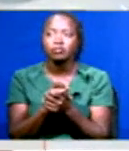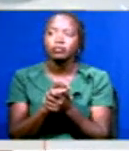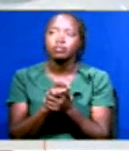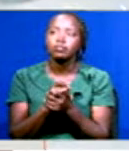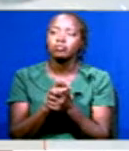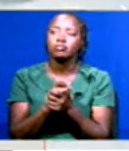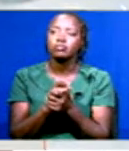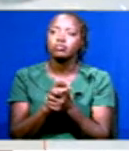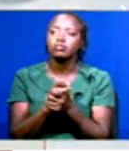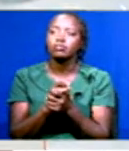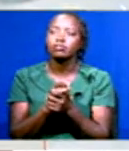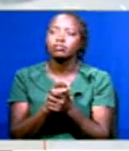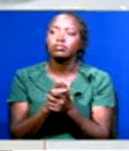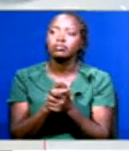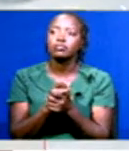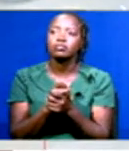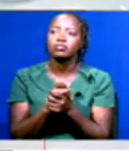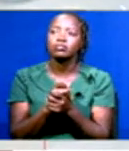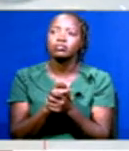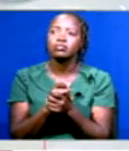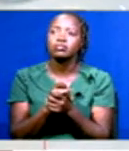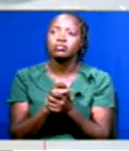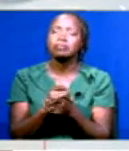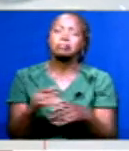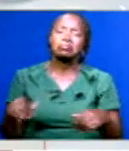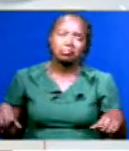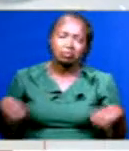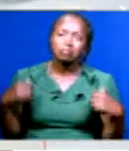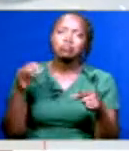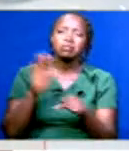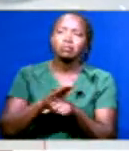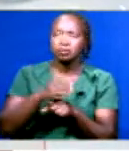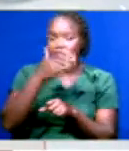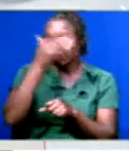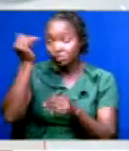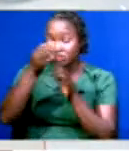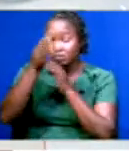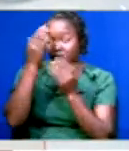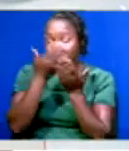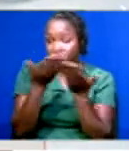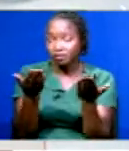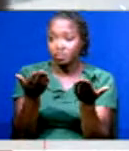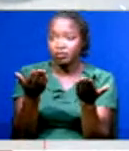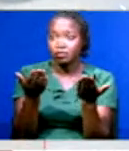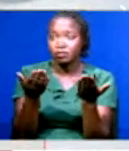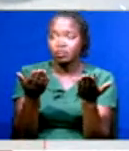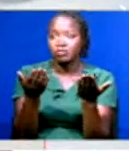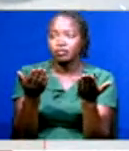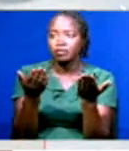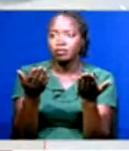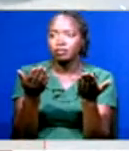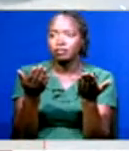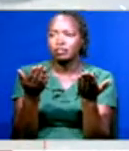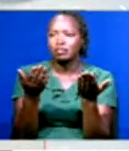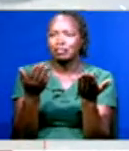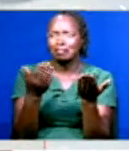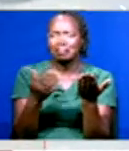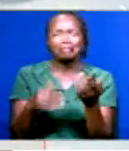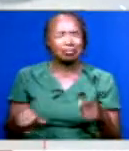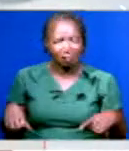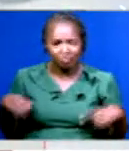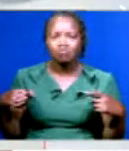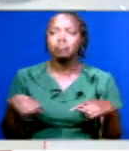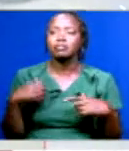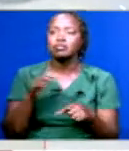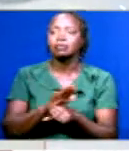Because hao watu walikuwa na kiburi, wamesahau hata iko Mwenyezi Mungu. Walikuwa wanajisikia wakiwa